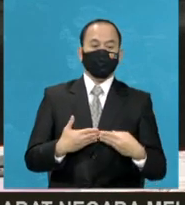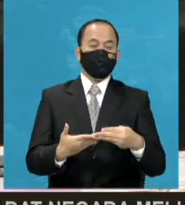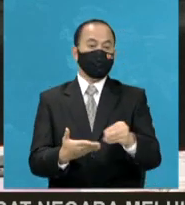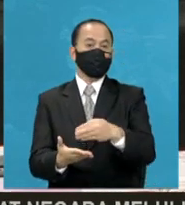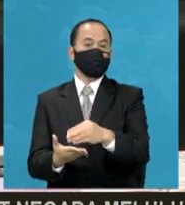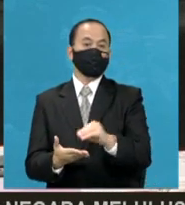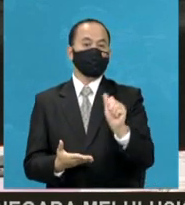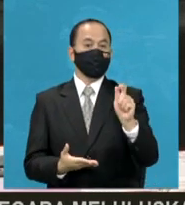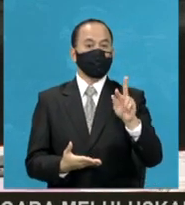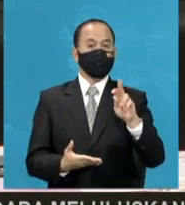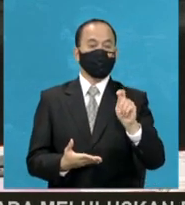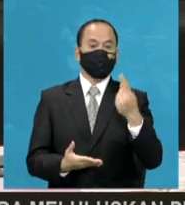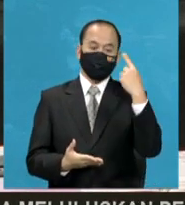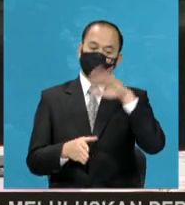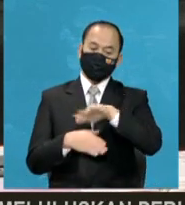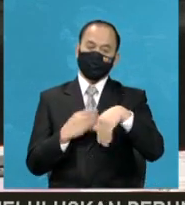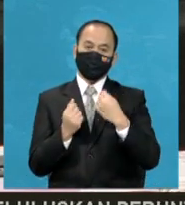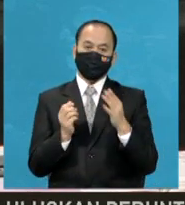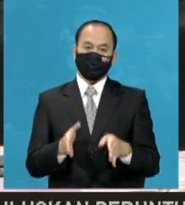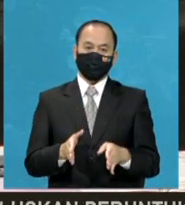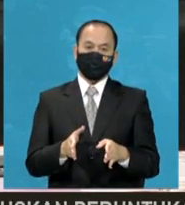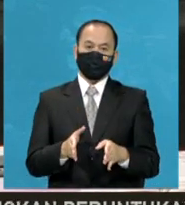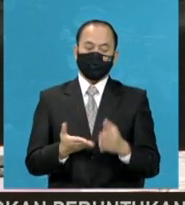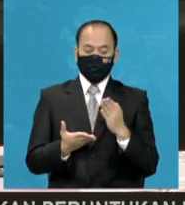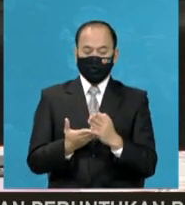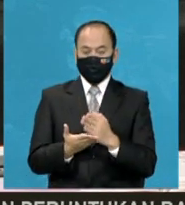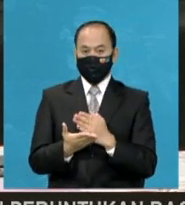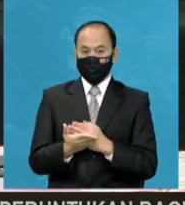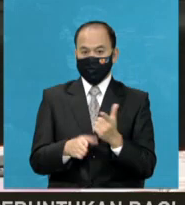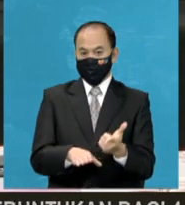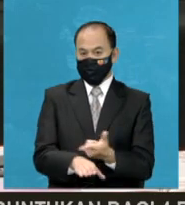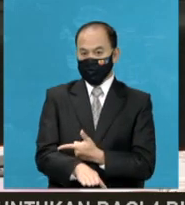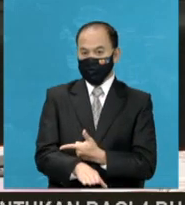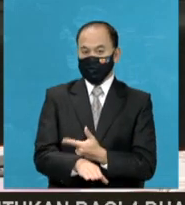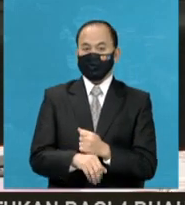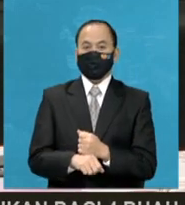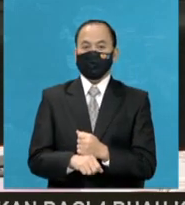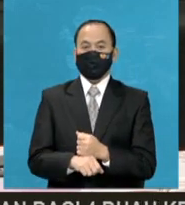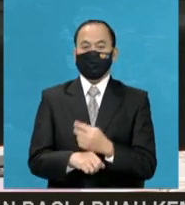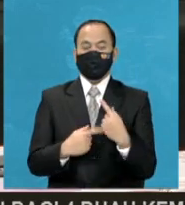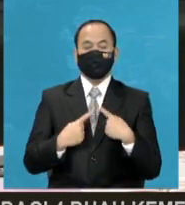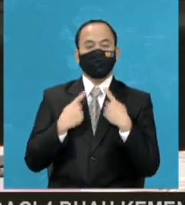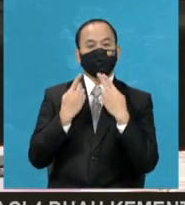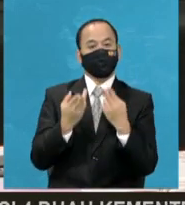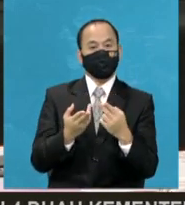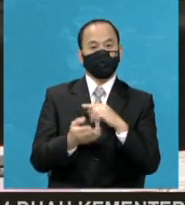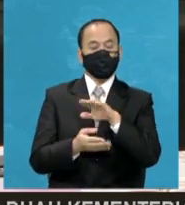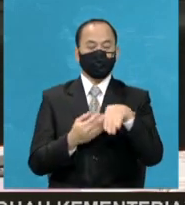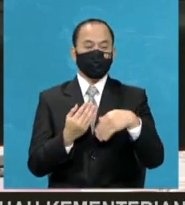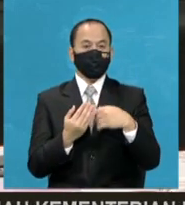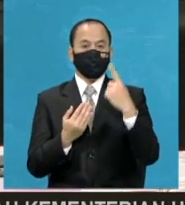kepada orang ramai Hai butiran lanjut mengenai perkara ini apa dimaklumkan kepada orang ramai